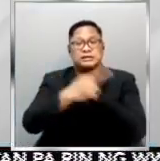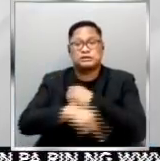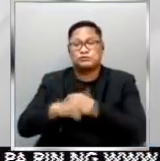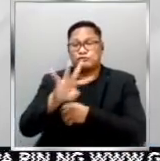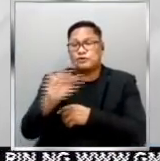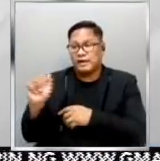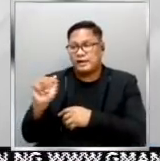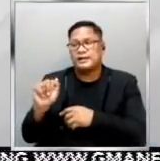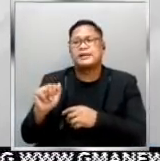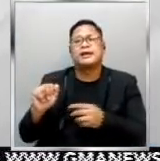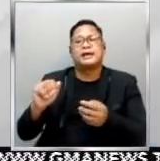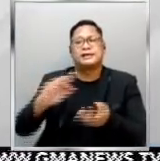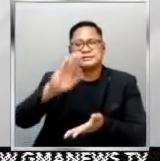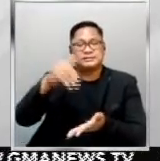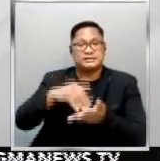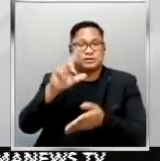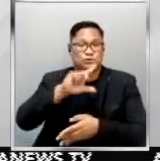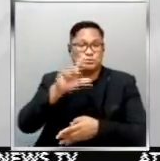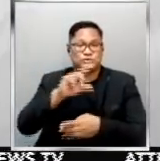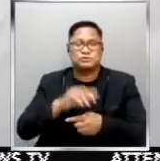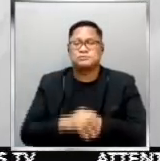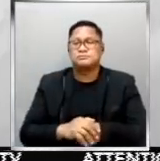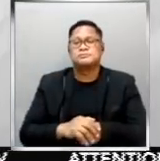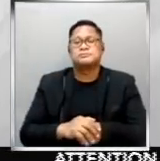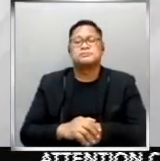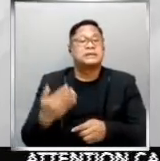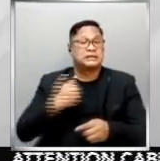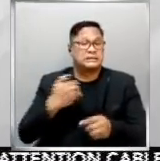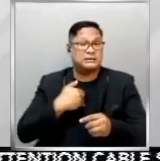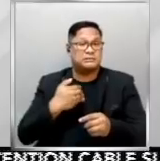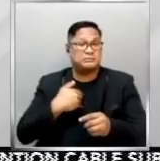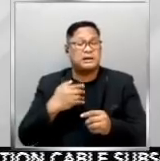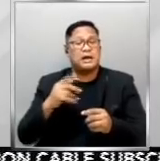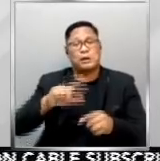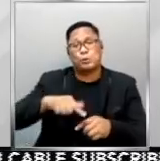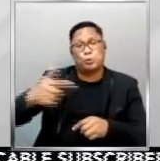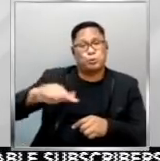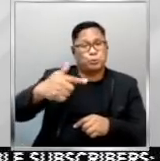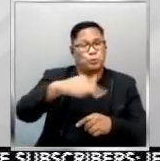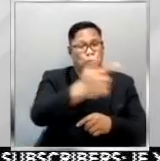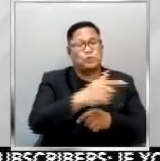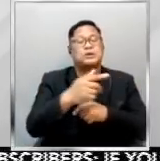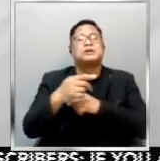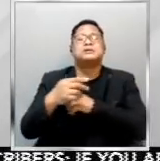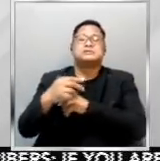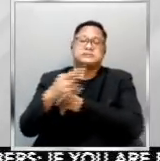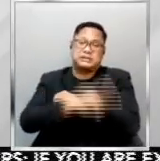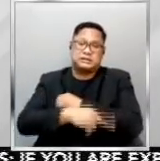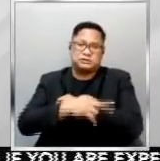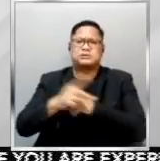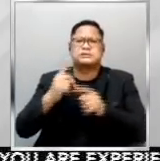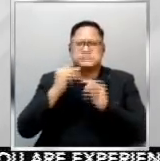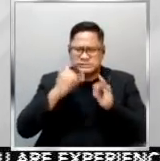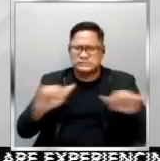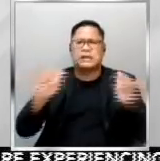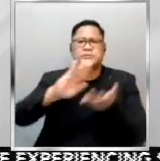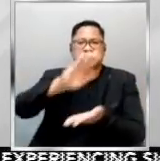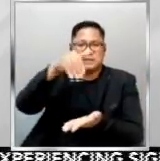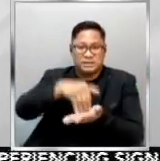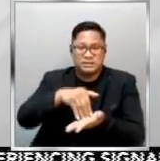Luzon. Hindi pa naman nagsishift, no, to the other regions. Ang epicenter pa rin natin ay NCR. Sila pa rin yung may